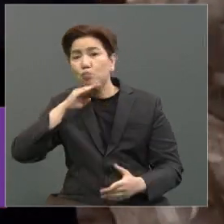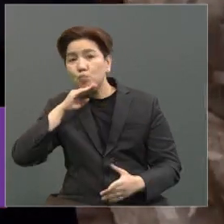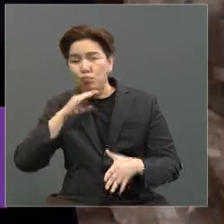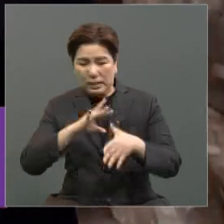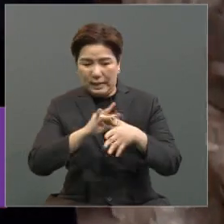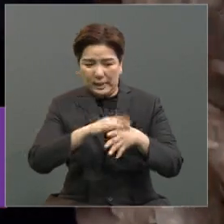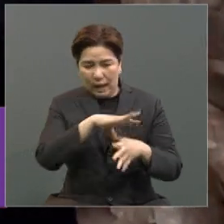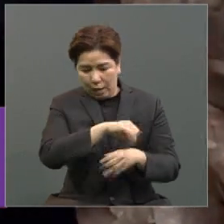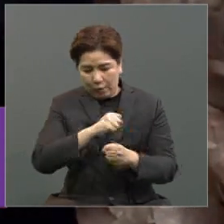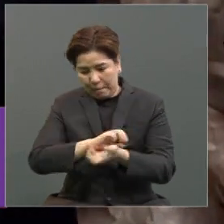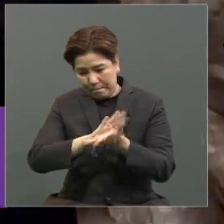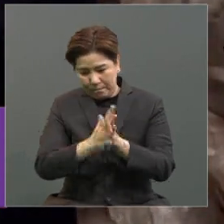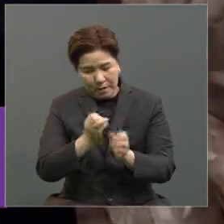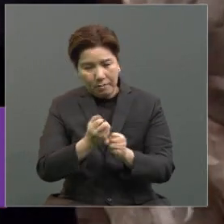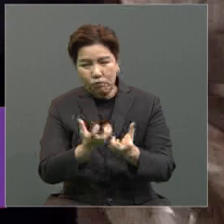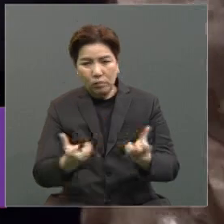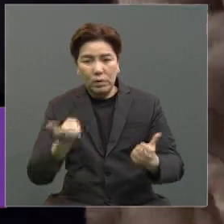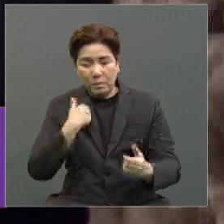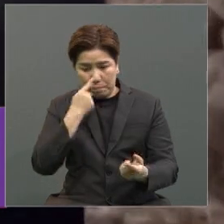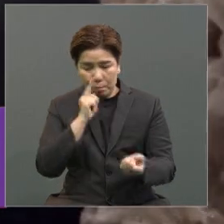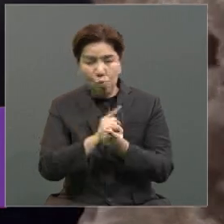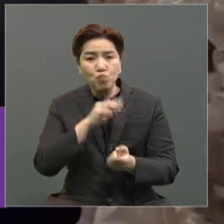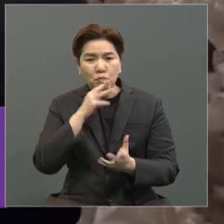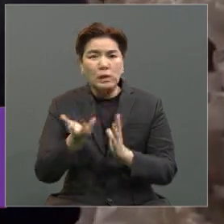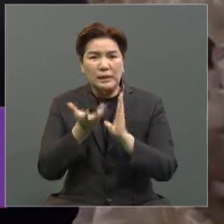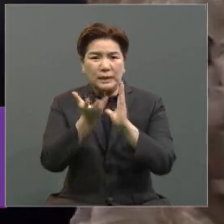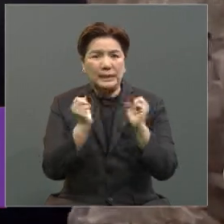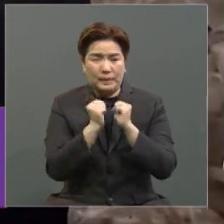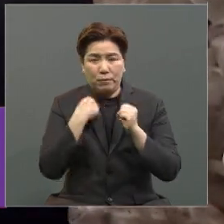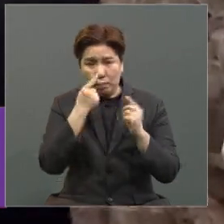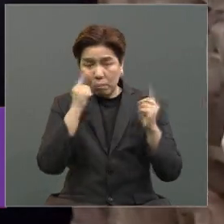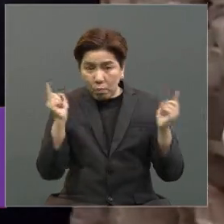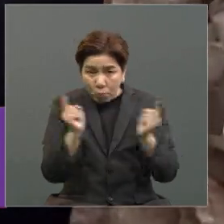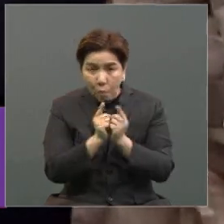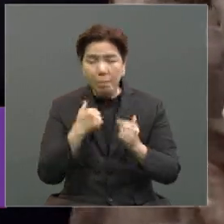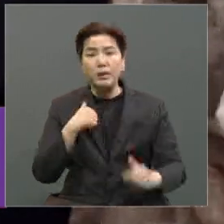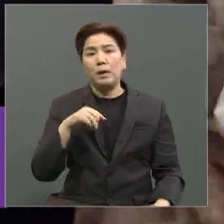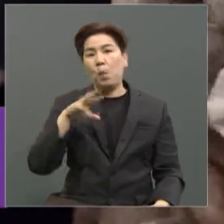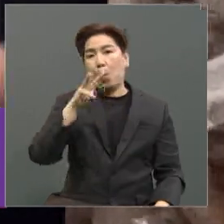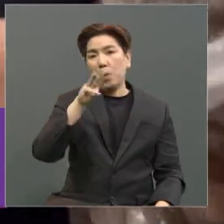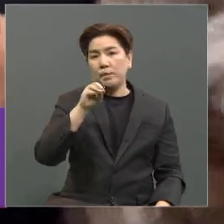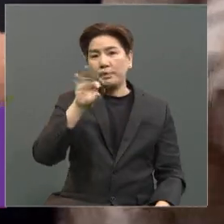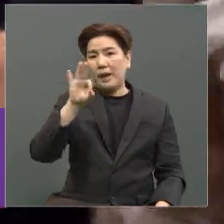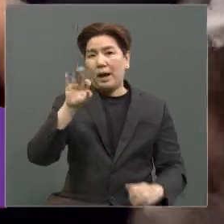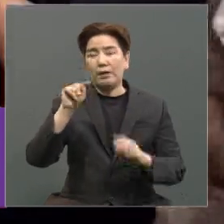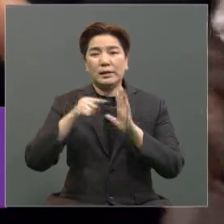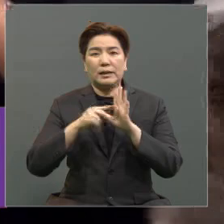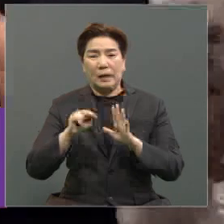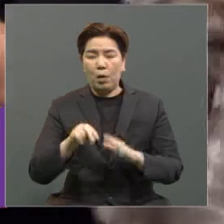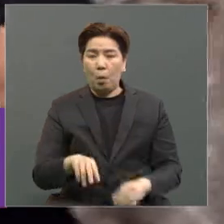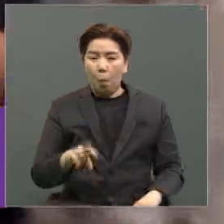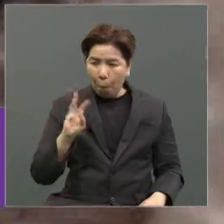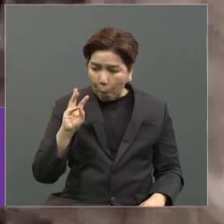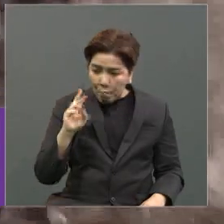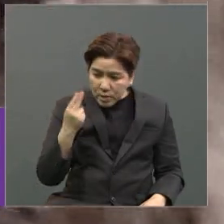เนื้อสุกรทีนี้พอเข้าไปเจอเนี่ยเจอเนื้อสุกรแช่แข็งจริงๆทั้งหมดตั้ง 69ตันน่ะอย่างที่บอกว่า 69,000กลคุณผู้